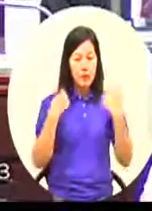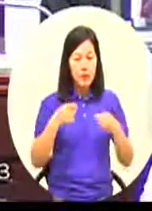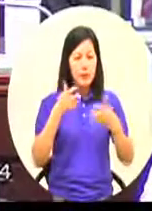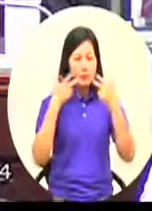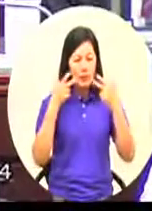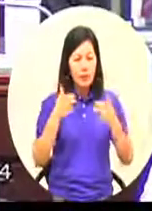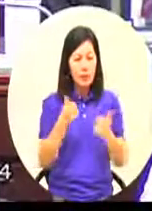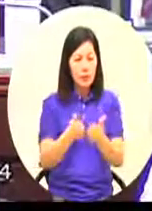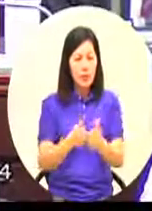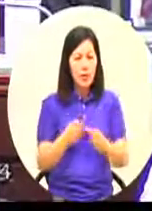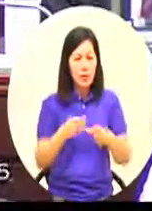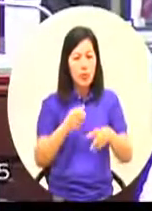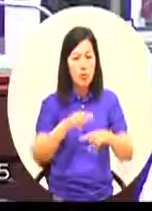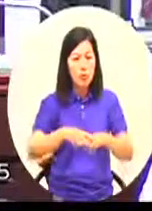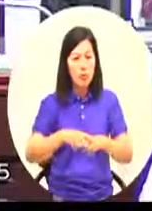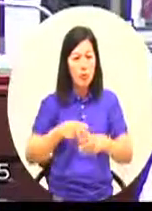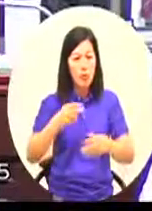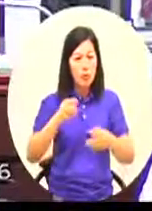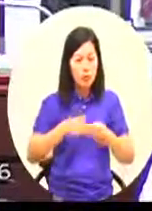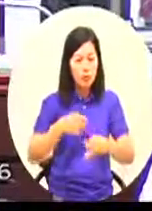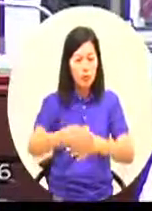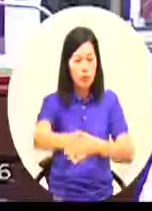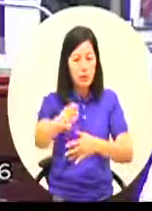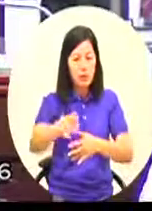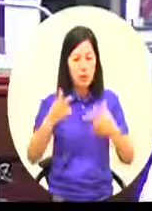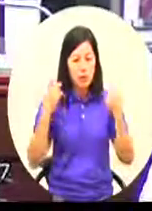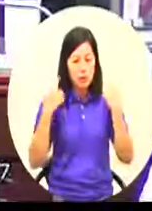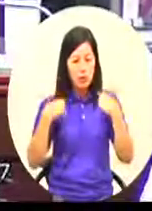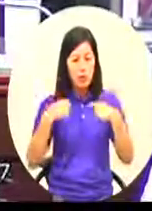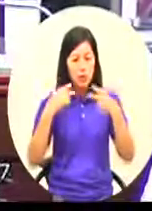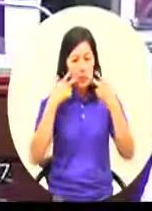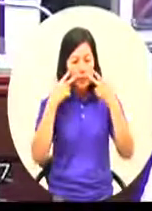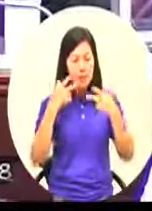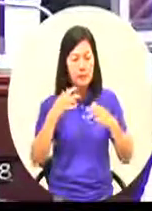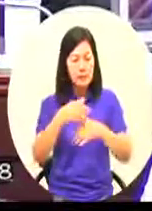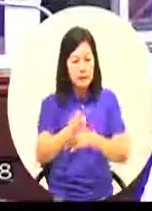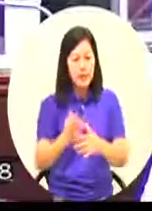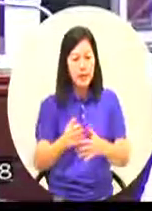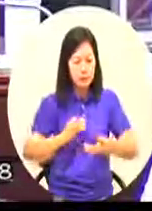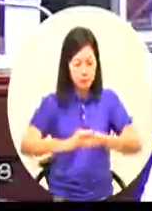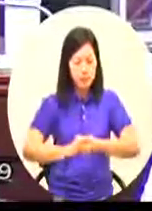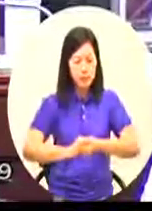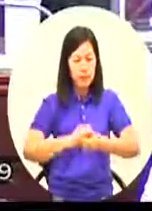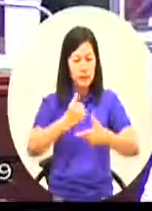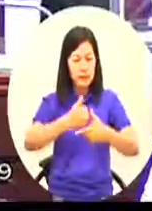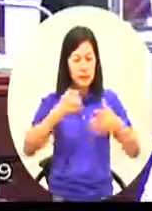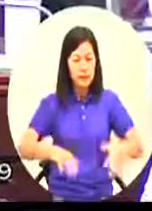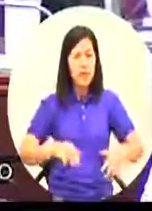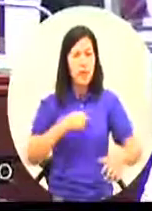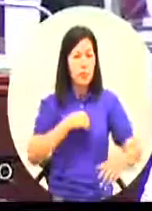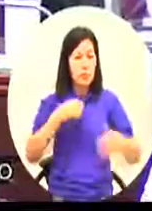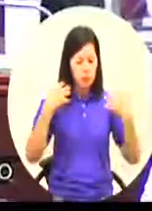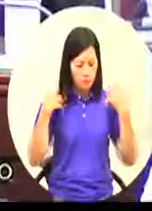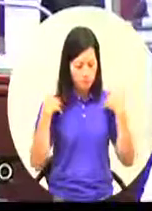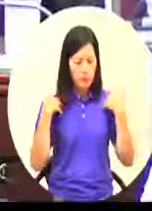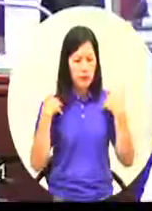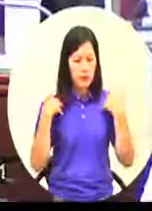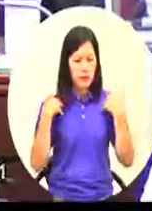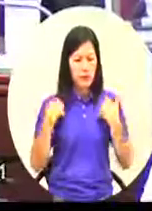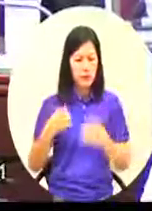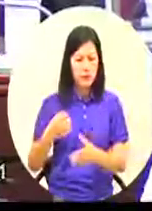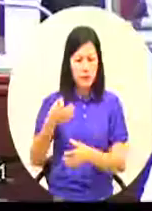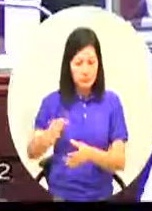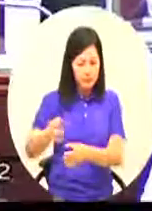员会对于原乡必要的建设，我觉得我们有责任在这个部分大力来争